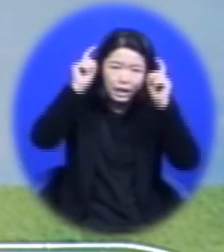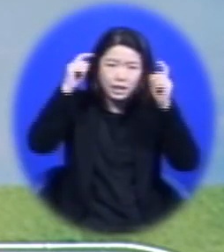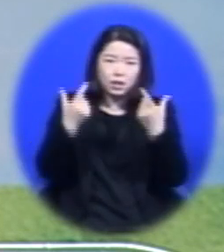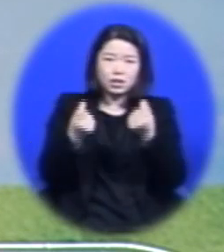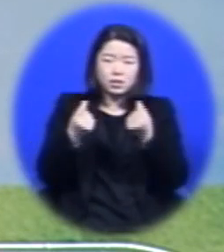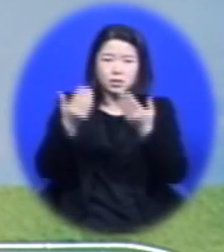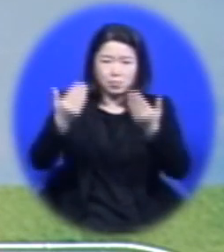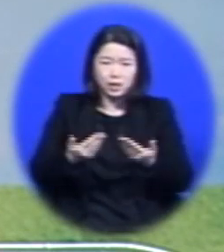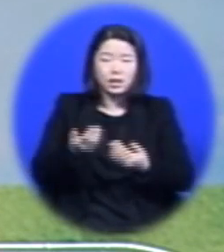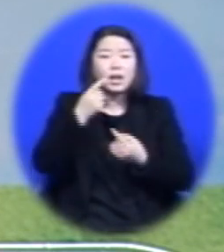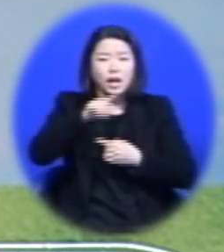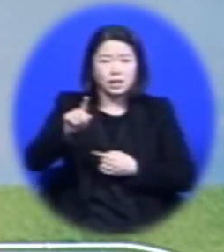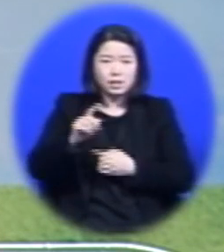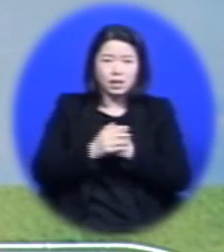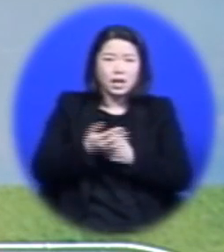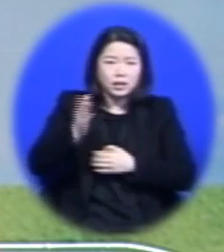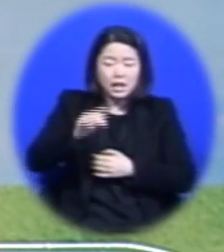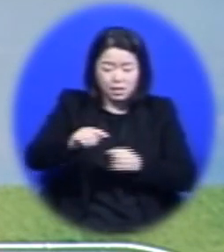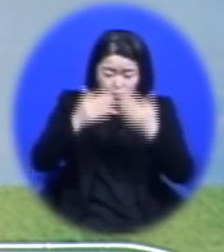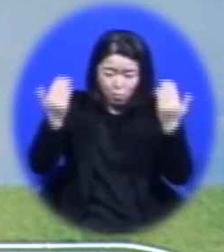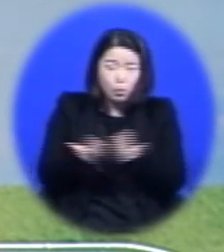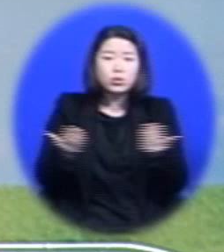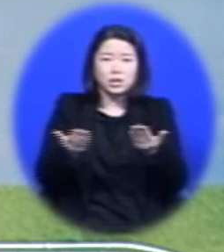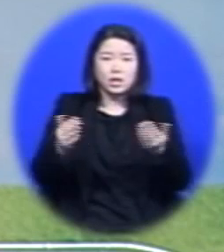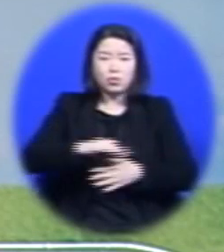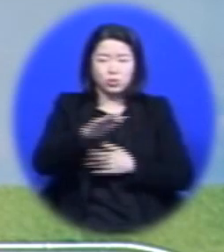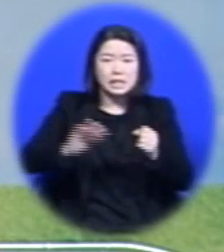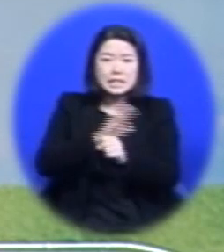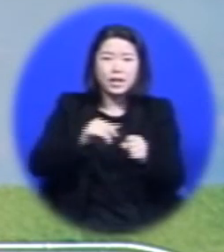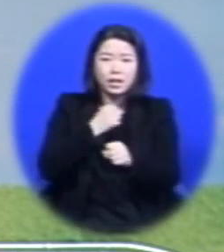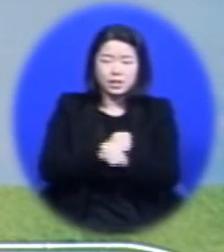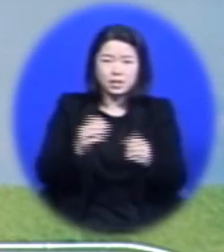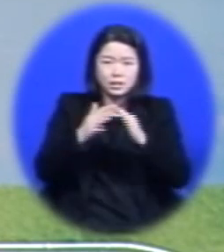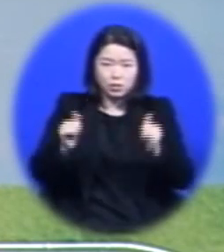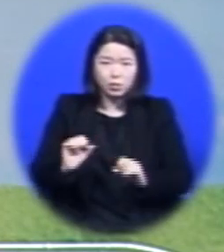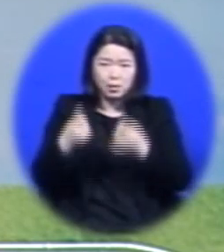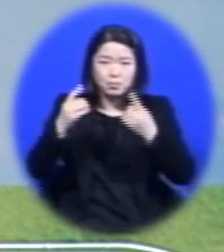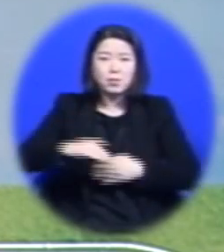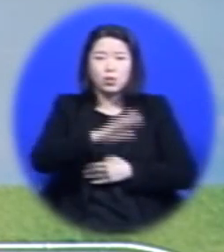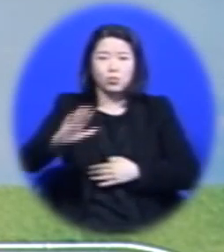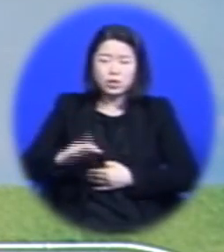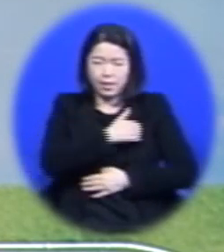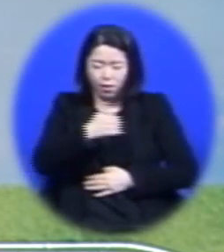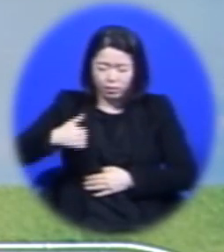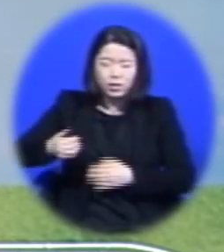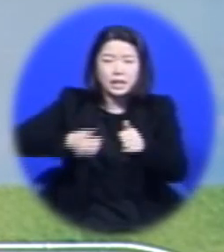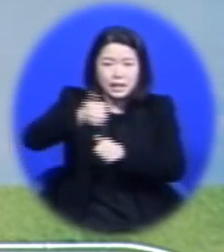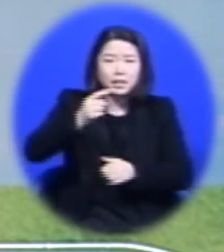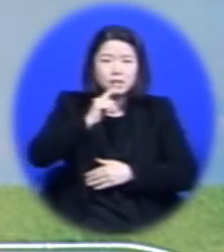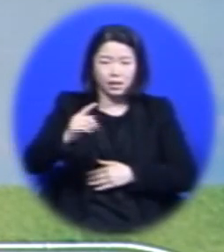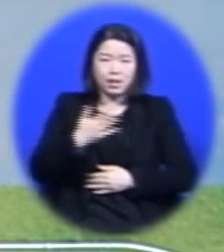함과 같으니라 그러나 이 모든 일에 우리를 사랑하시는 이로 말미암아 우리가 넉넉히 이기느니라